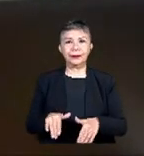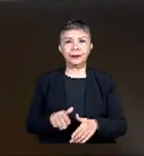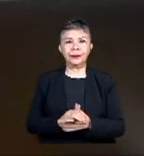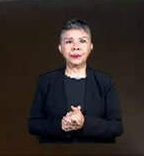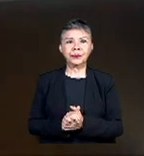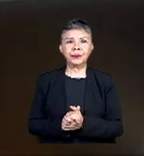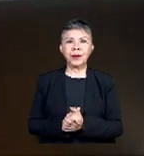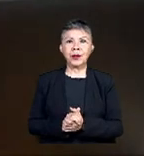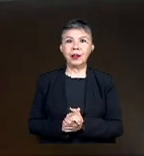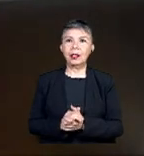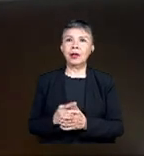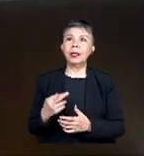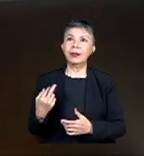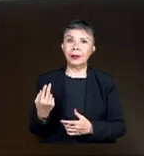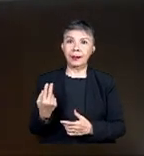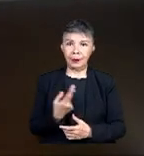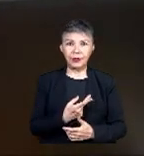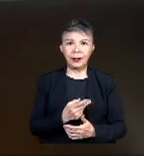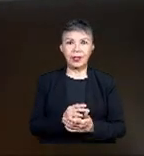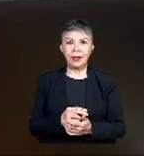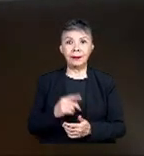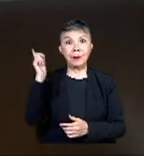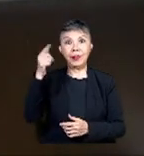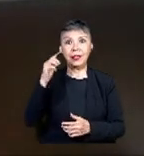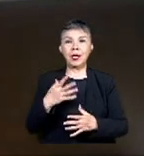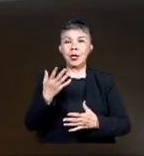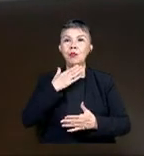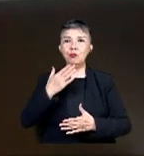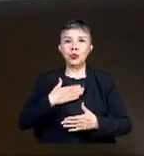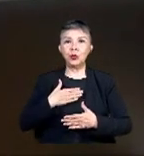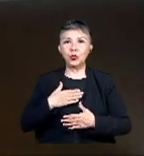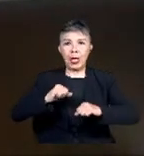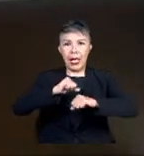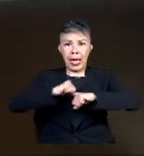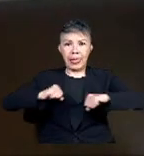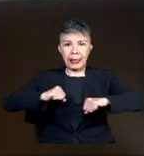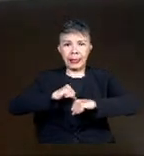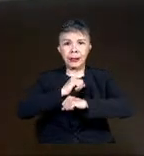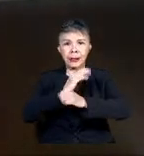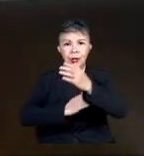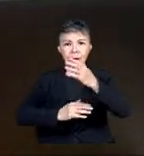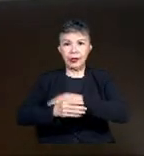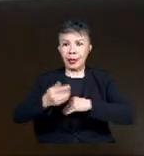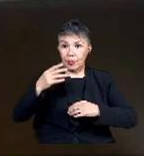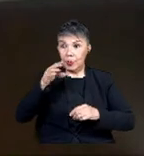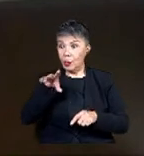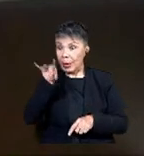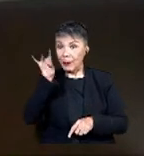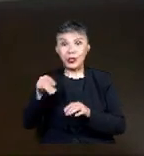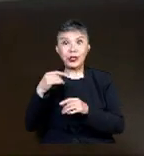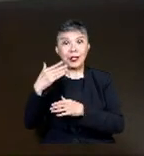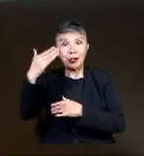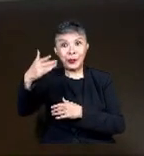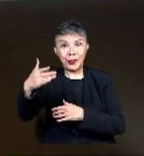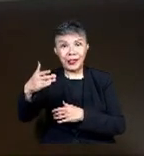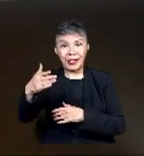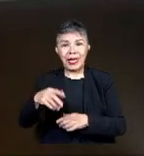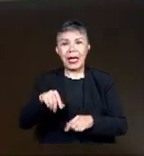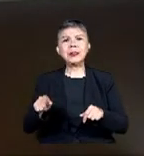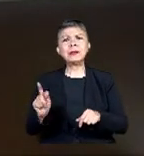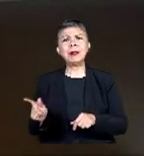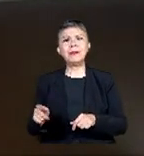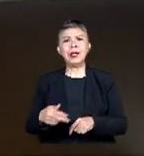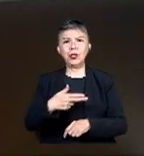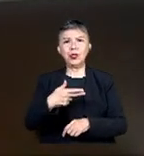juga kita pun membutuhkan atlet-atlet berikutnya karena